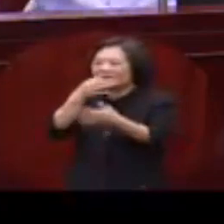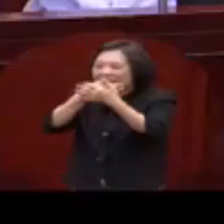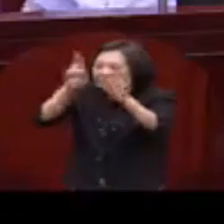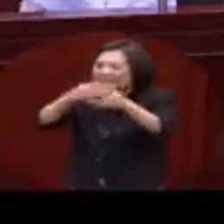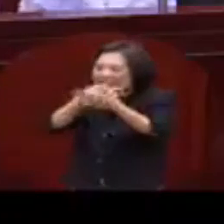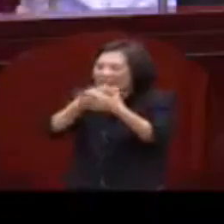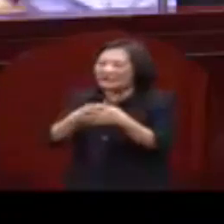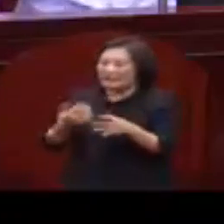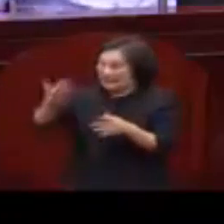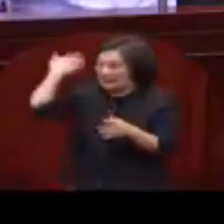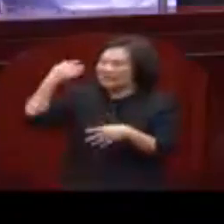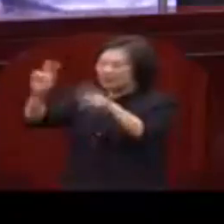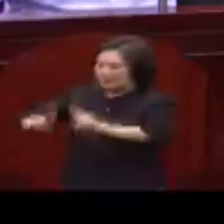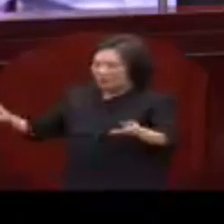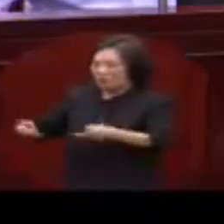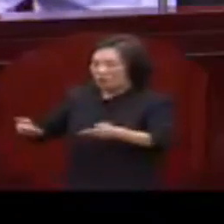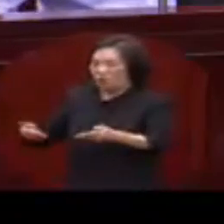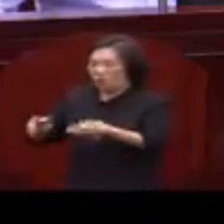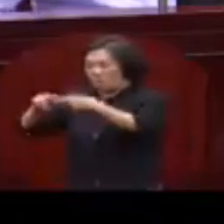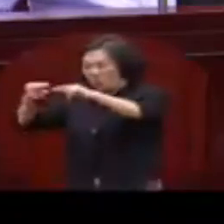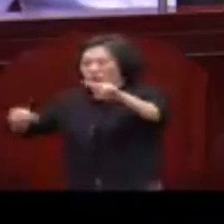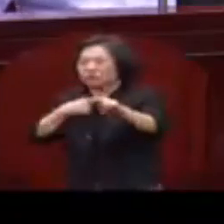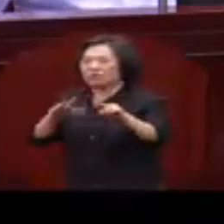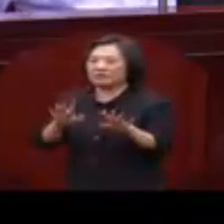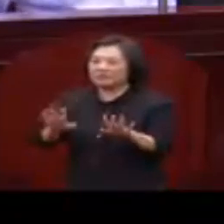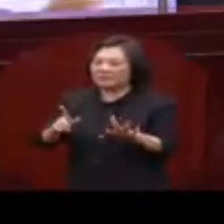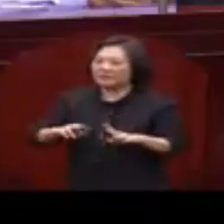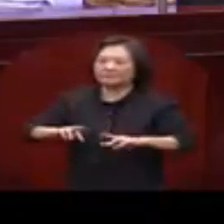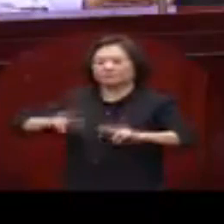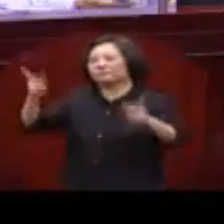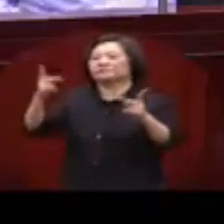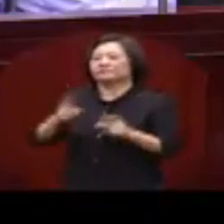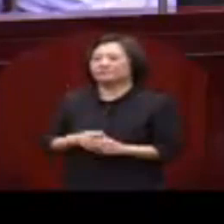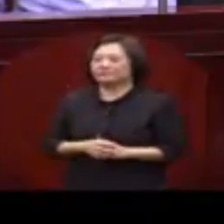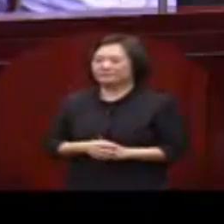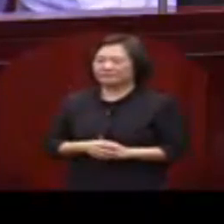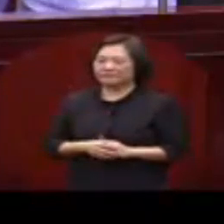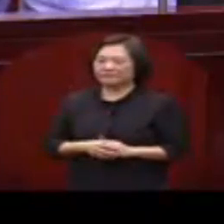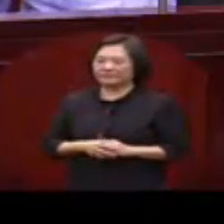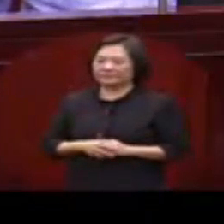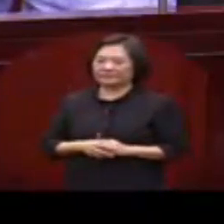挖电线才能够做这个智慧公车牌哦。这个我想我们在今年年底，等我们方法确认以后